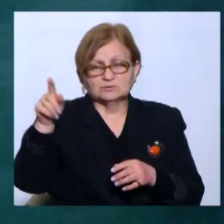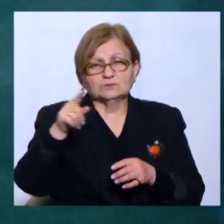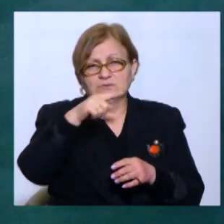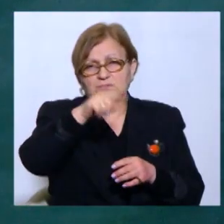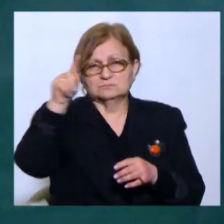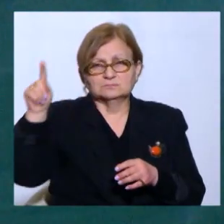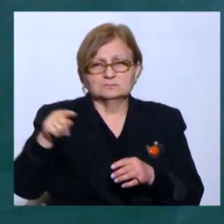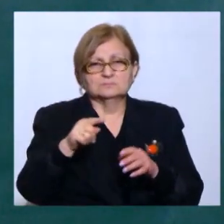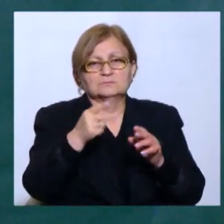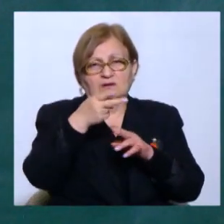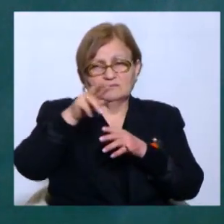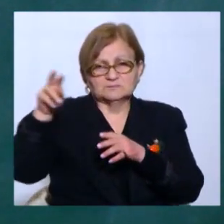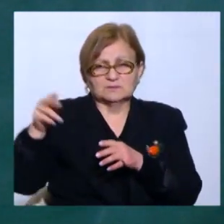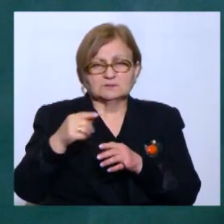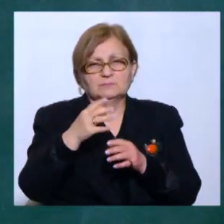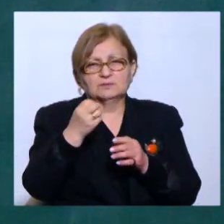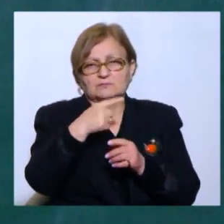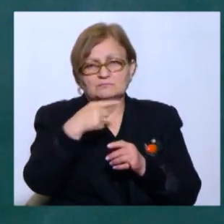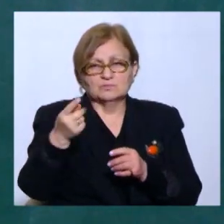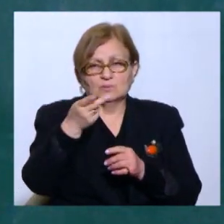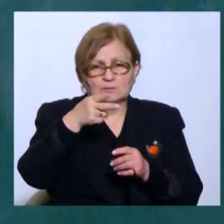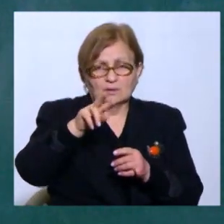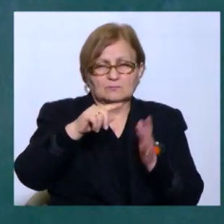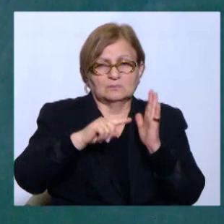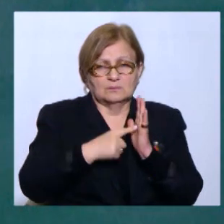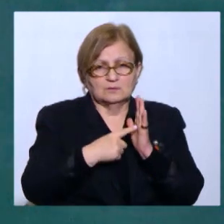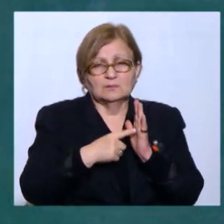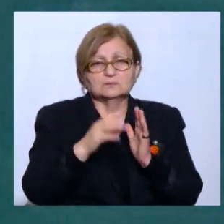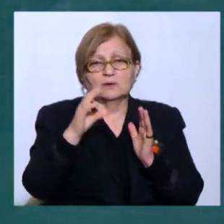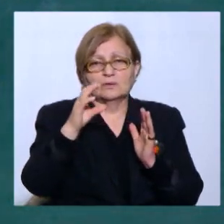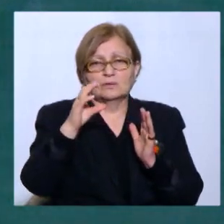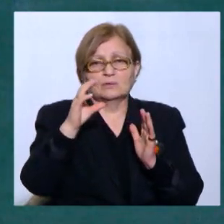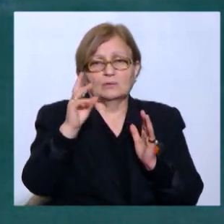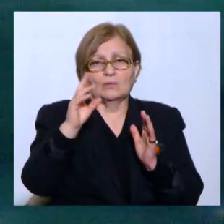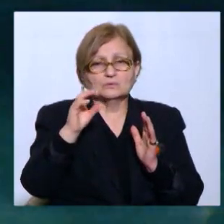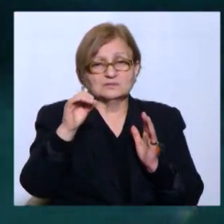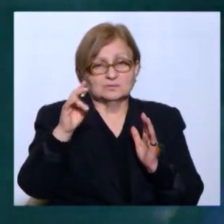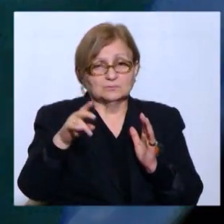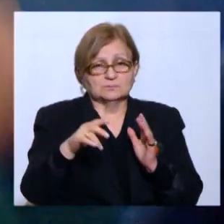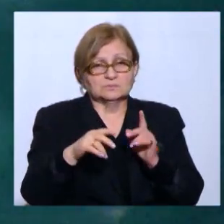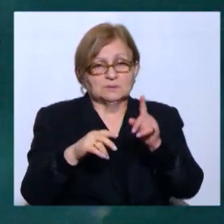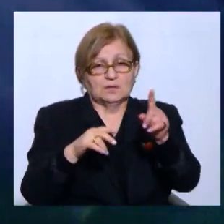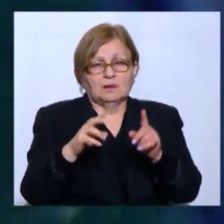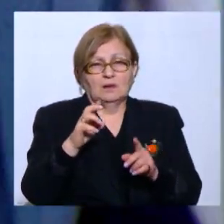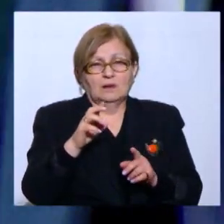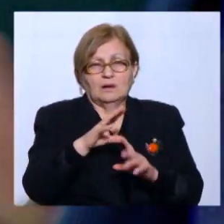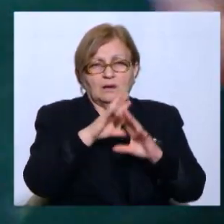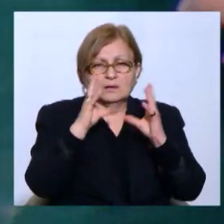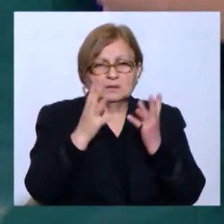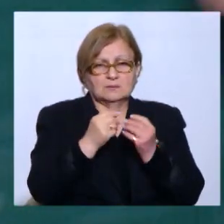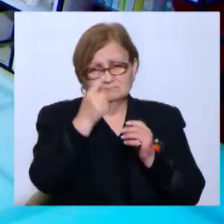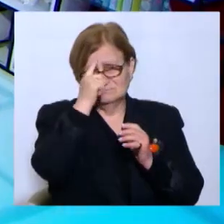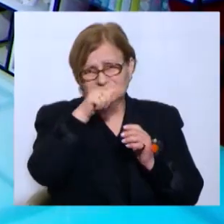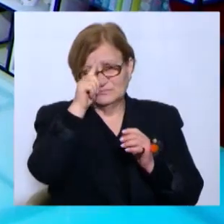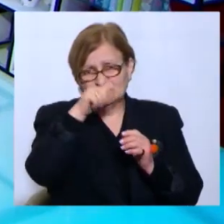კვადრატი მინუს მათი აორკესებული ნამრავლი და კოსინუს აი ამ კუთხე B კუთხის. ყველაფერი ცნობილია